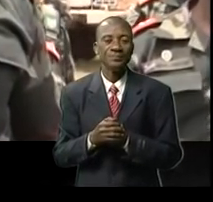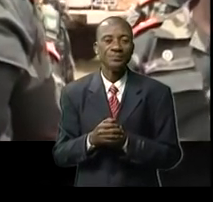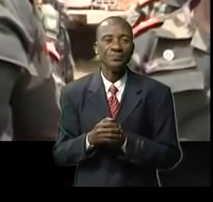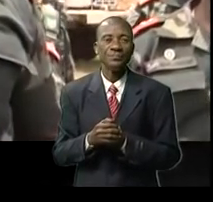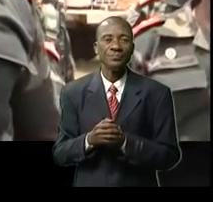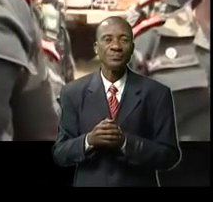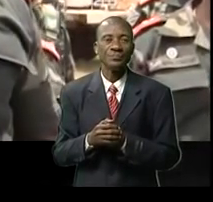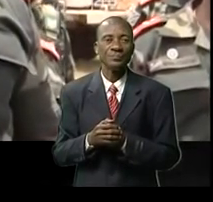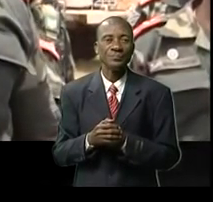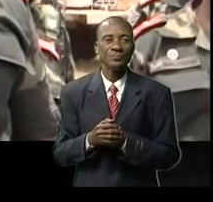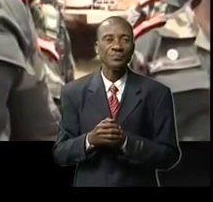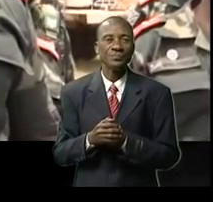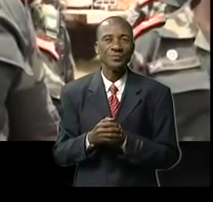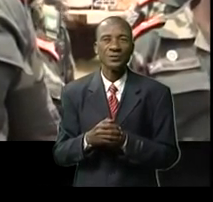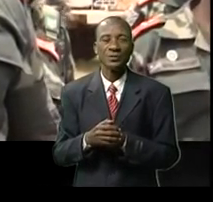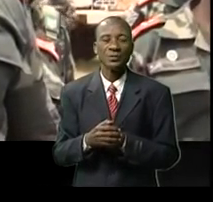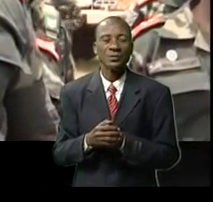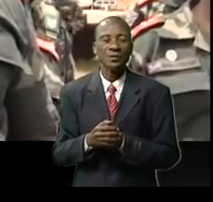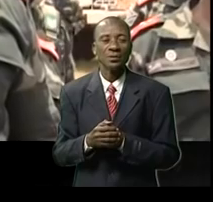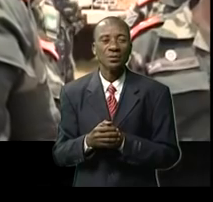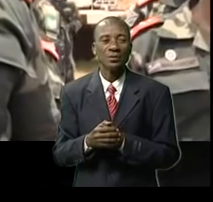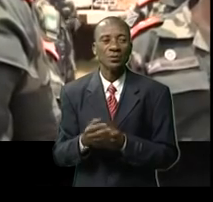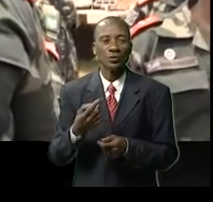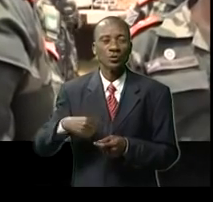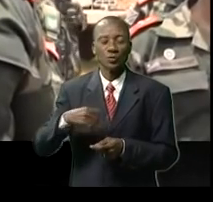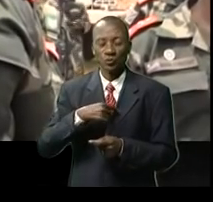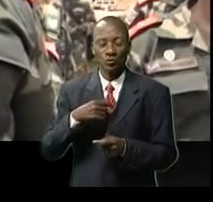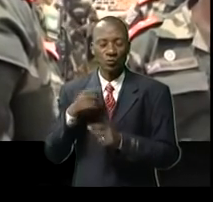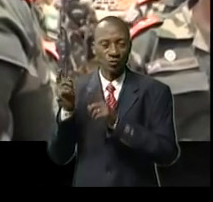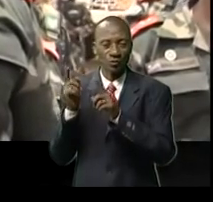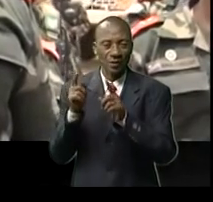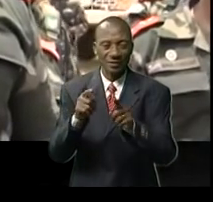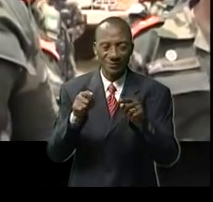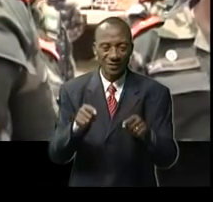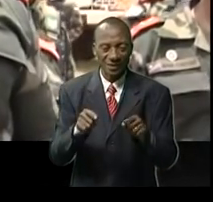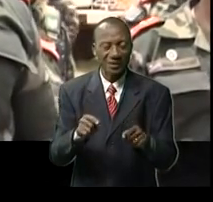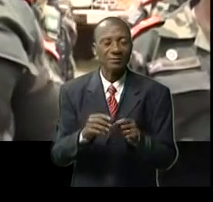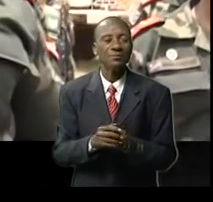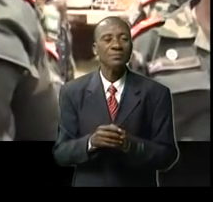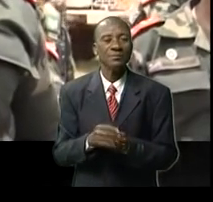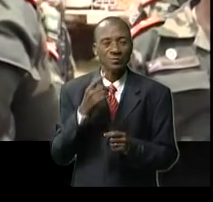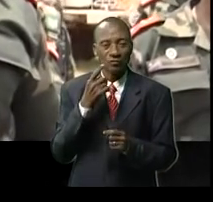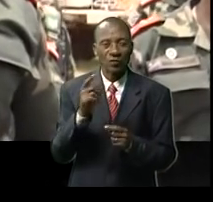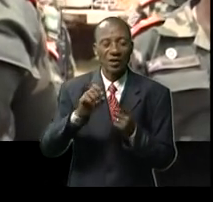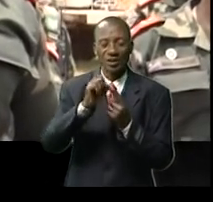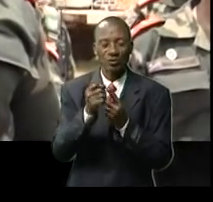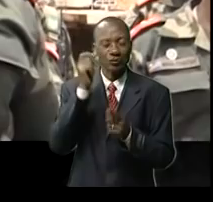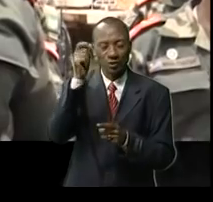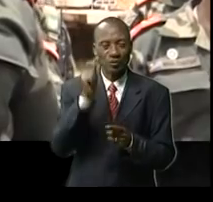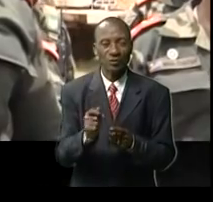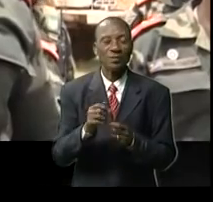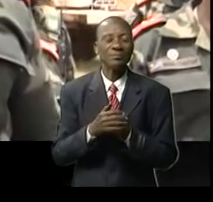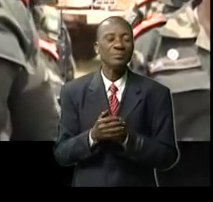bastion, ex-bastion de ADF, mais aujourd'hui Kididiwe est sa vie.